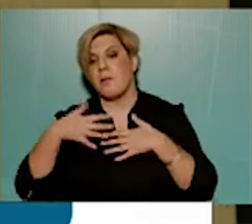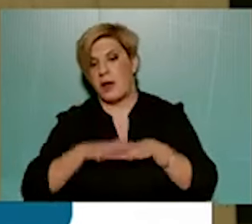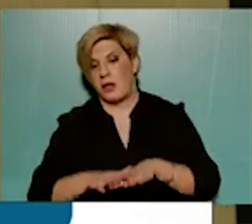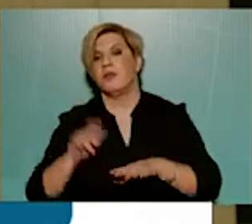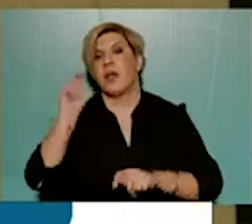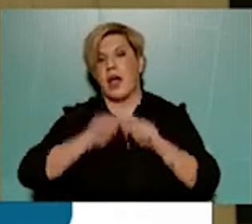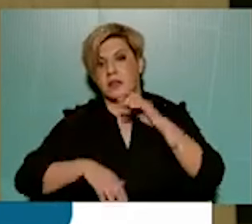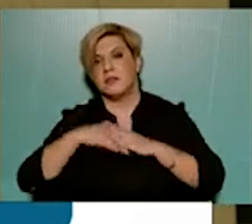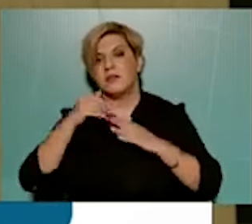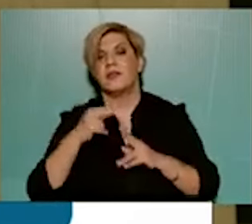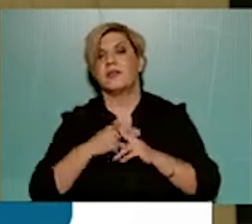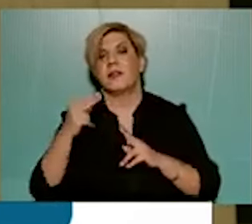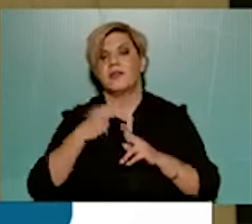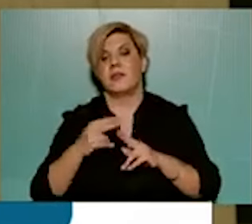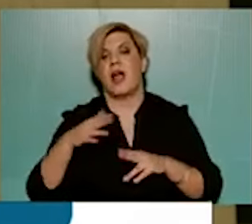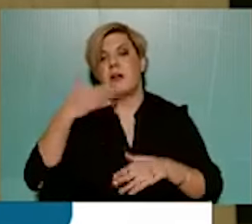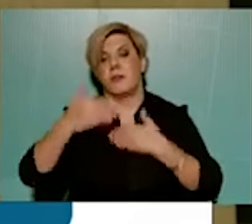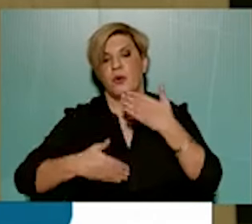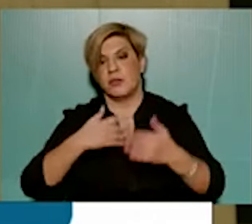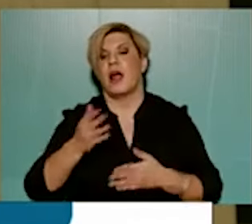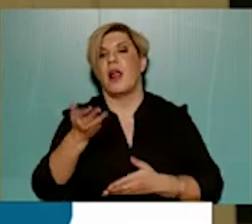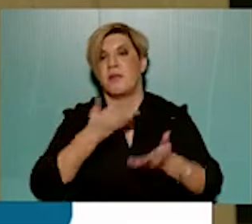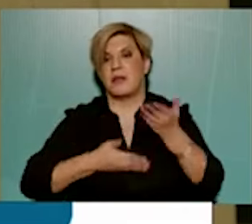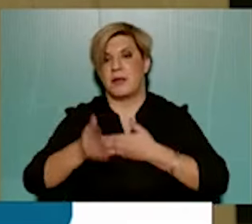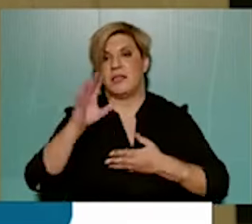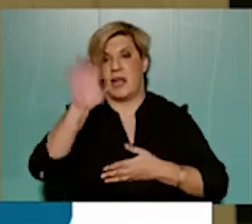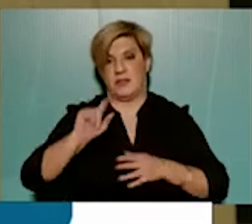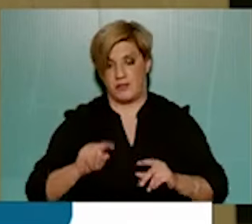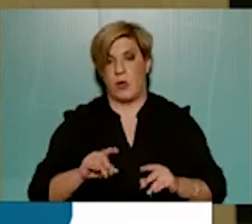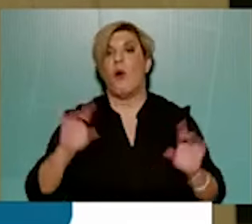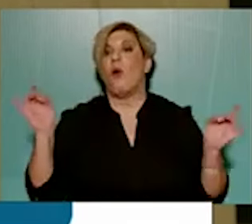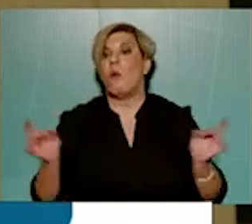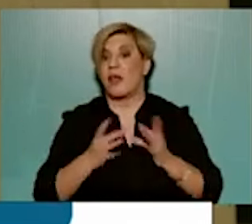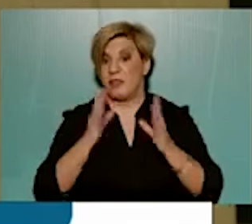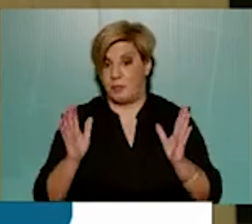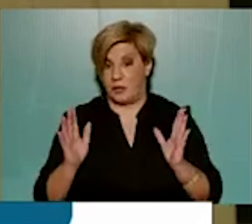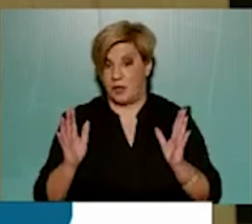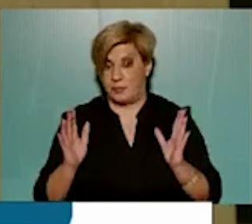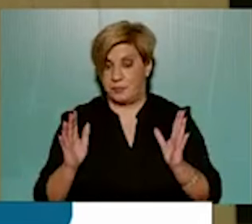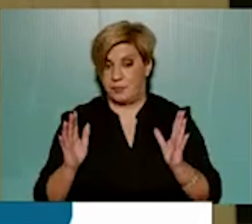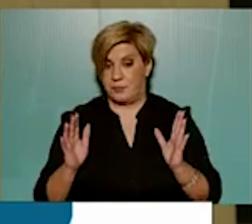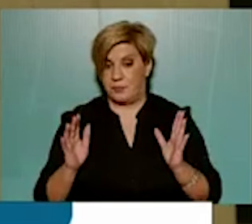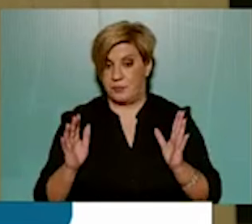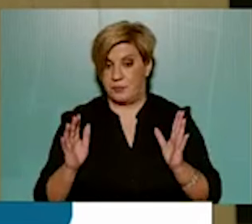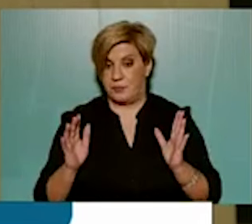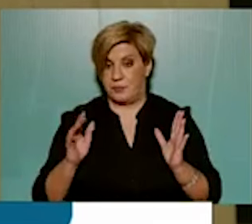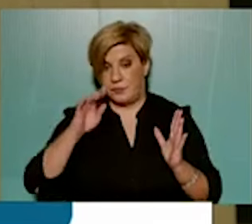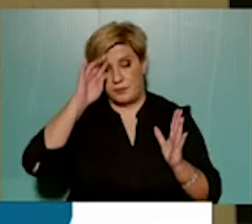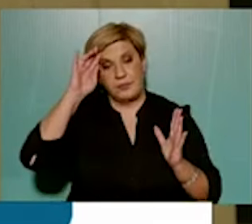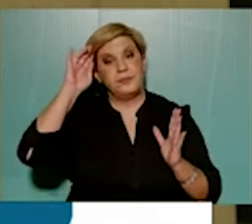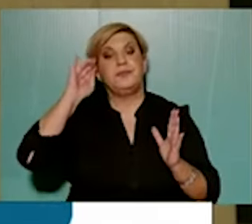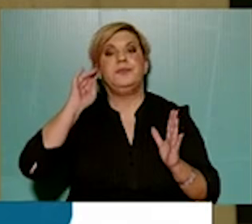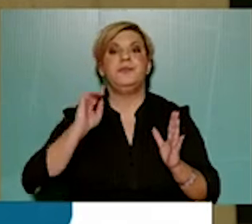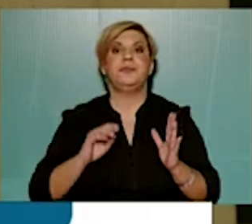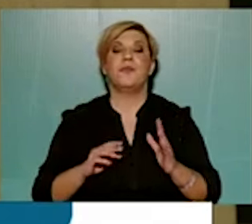πλέον στην κατασκευή και συντήρηση, αν προχωρήσει της αναπλασμένης ΔΕΘ. Η όποια τόνωση, θα το ολοκληρώνω,